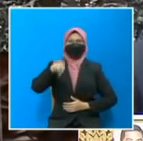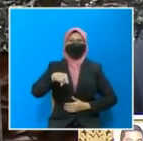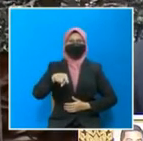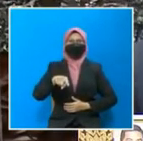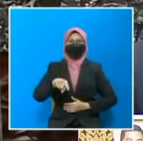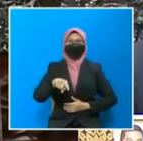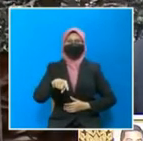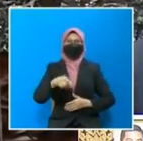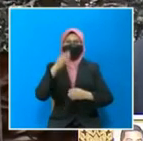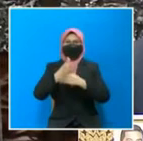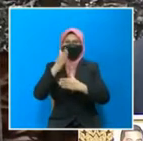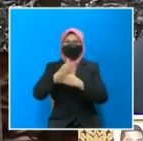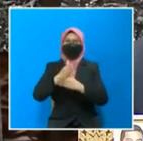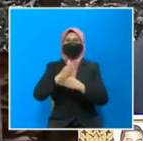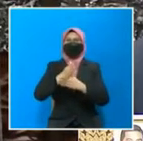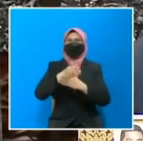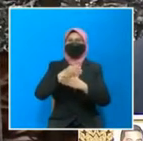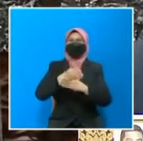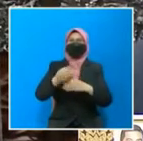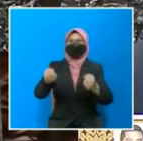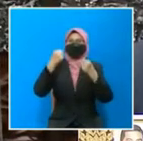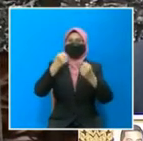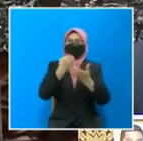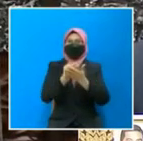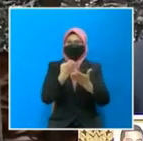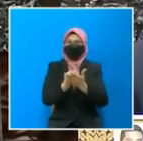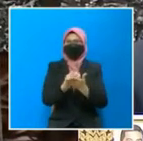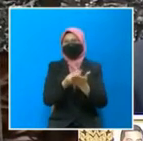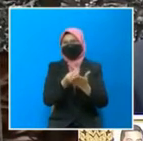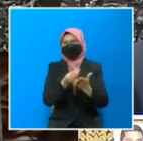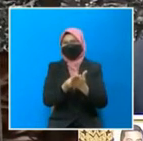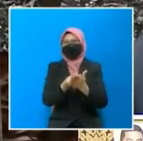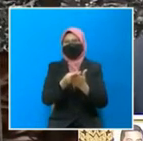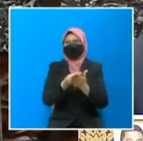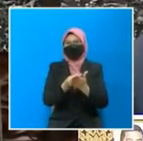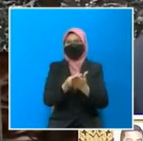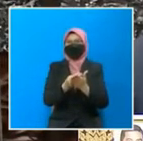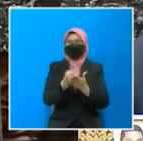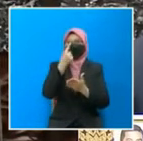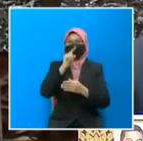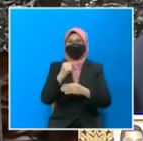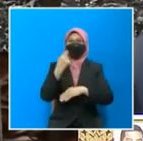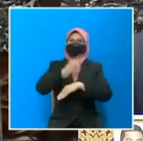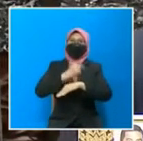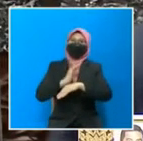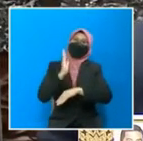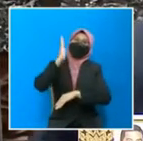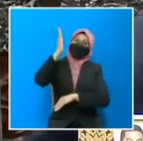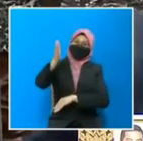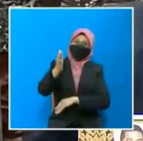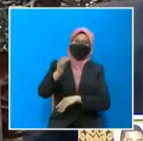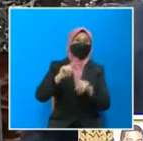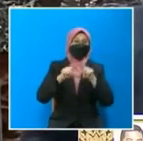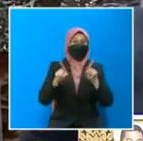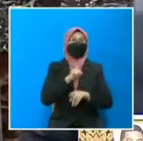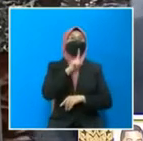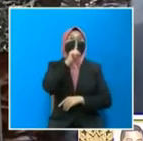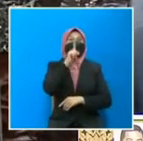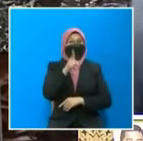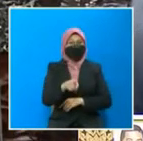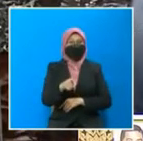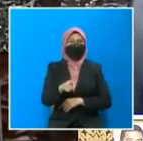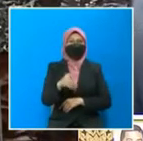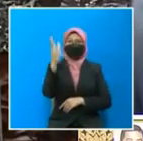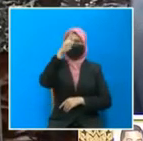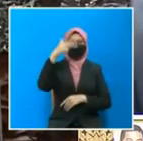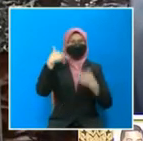ketahanan kewangan semasa ataupun kedudukan fiskal pada hari-hari akan datang. Namun apa yang pasti, kerajaan telah membuktikan